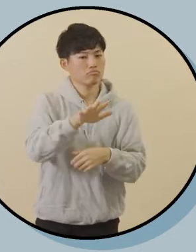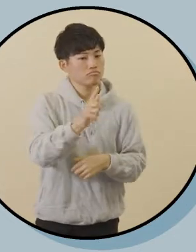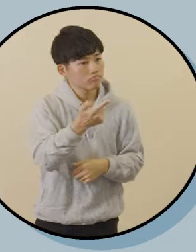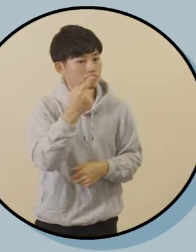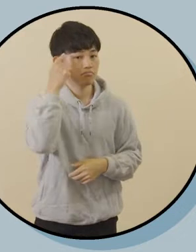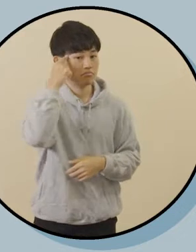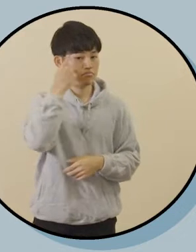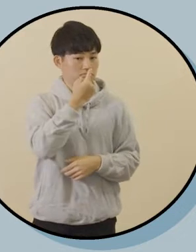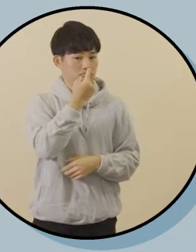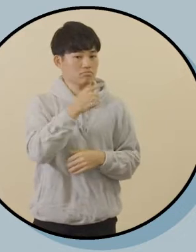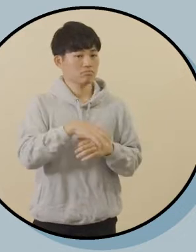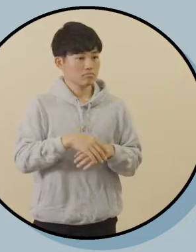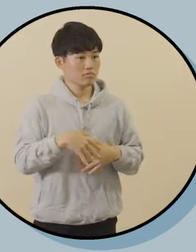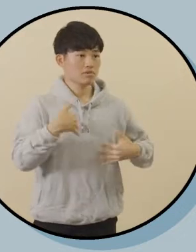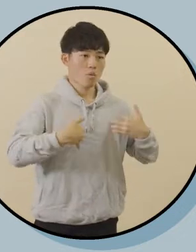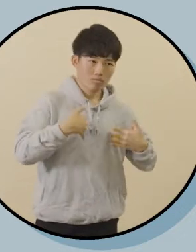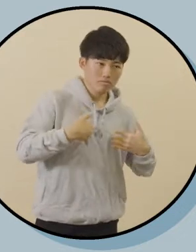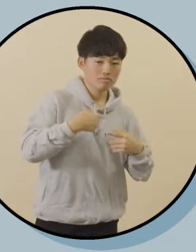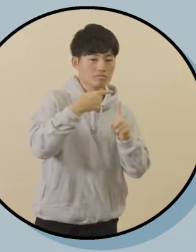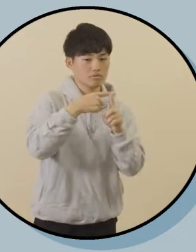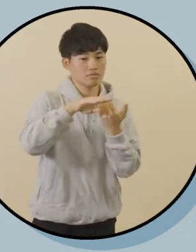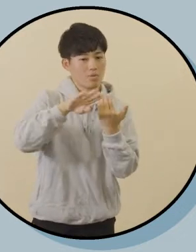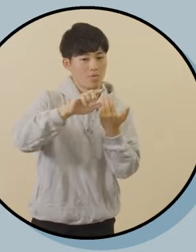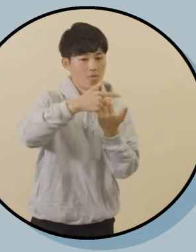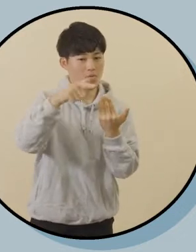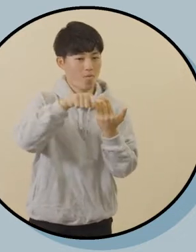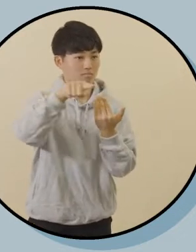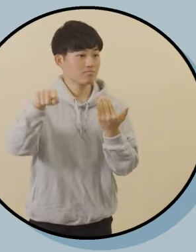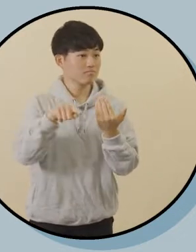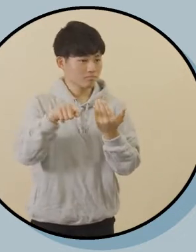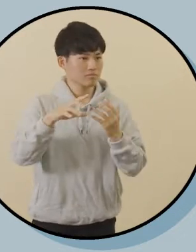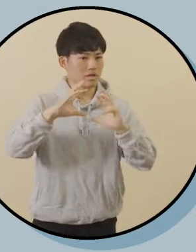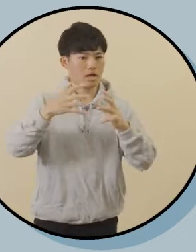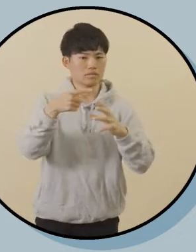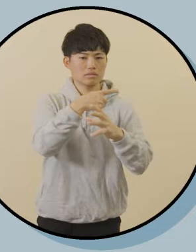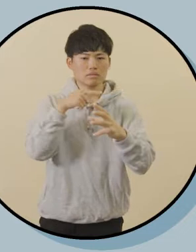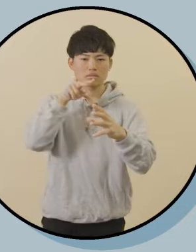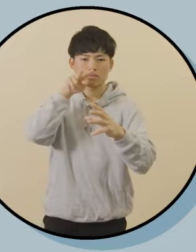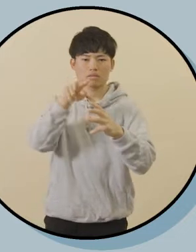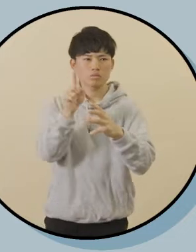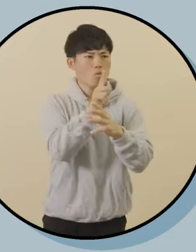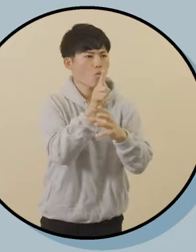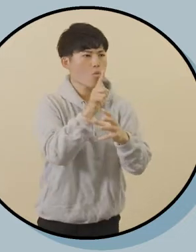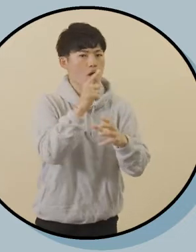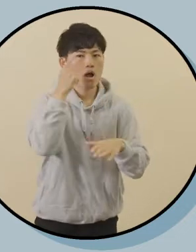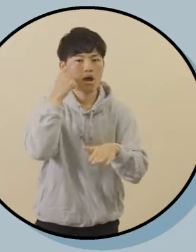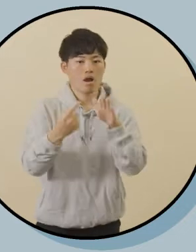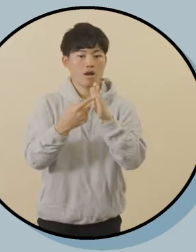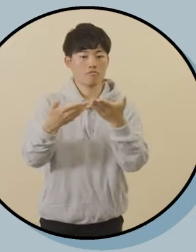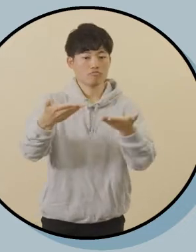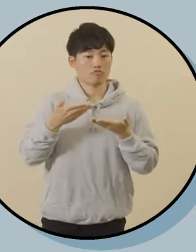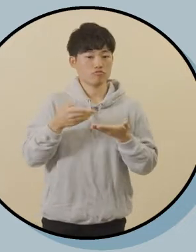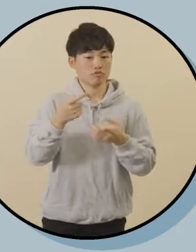いとかそういうこと以外にも、こう、私たちが世界をどう見ているかっていうことをね、なんか気づかせてくれる、なんかそんなこうきっかけが